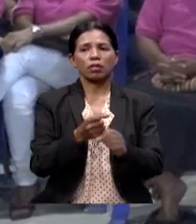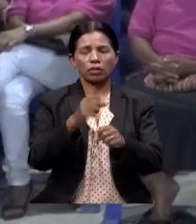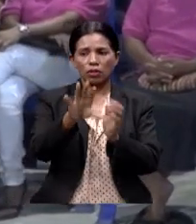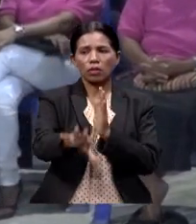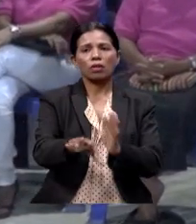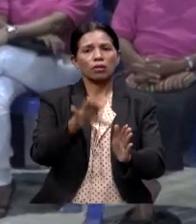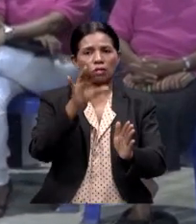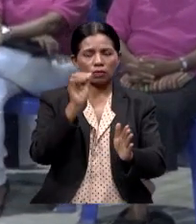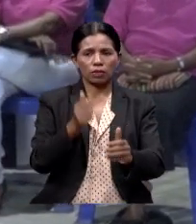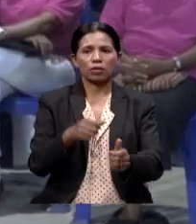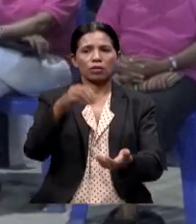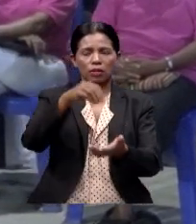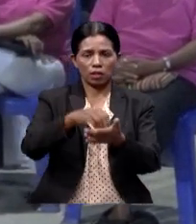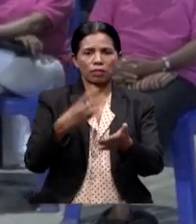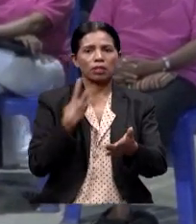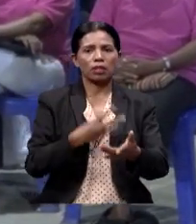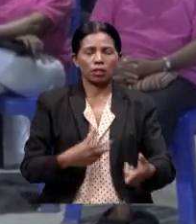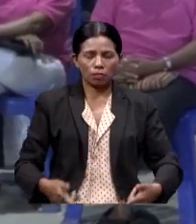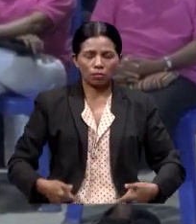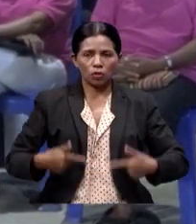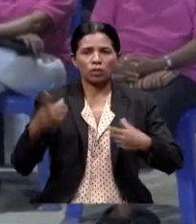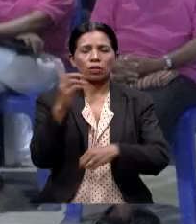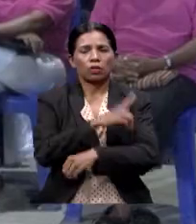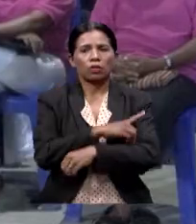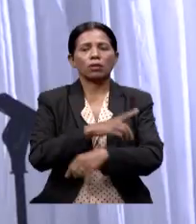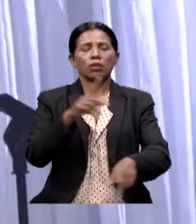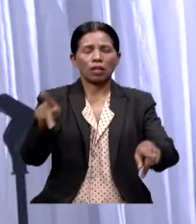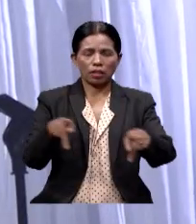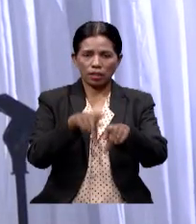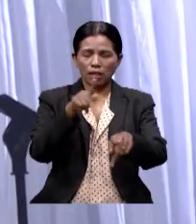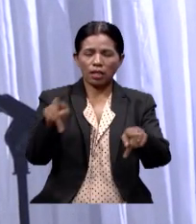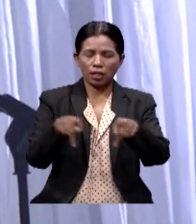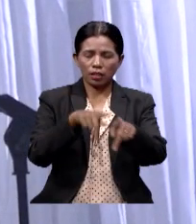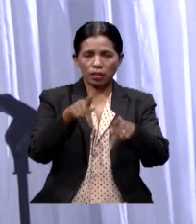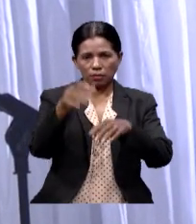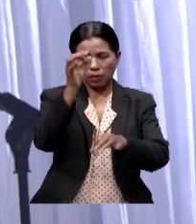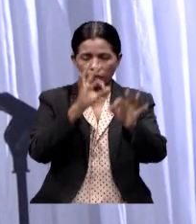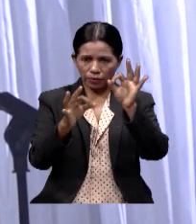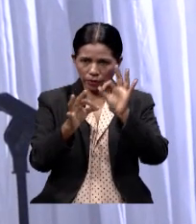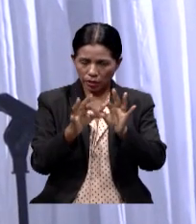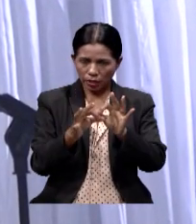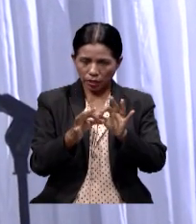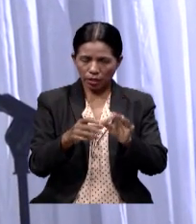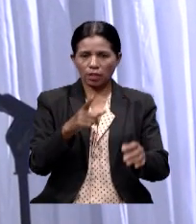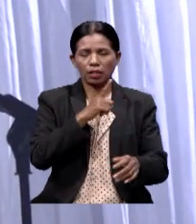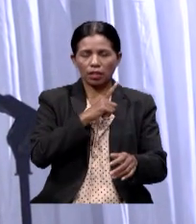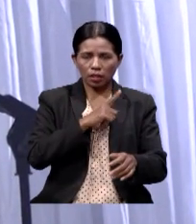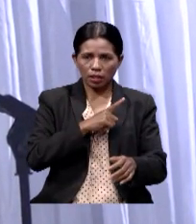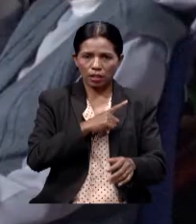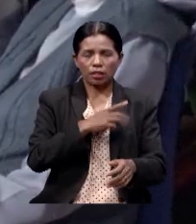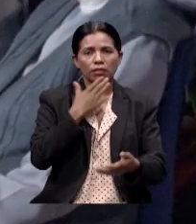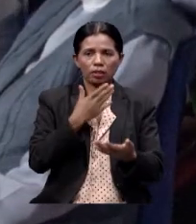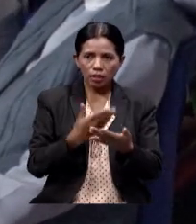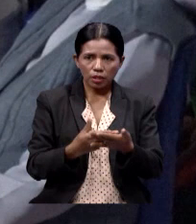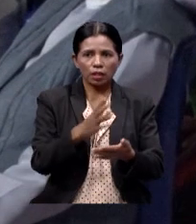no kuda ihete nemoris nolora nesa mastrani, ema fiernai. Lara maus no paciencia.